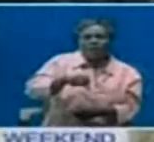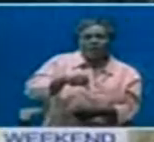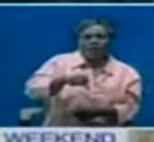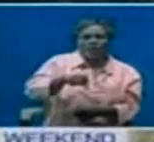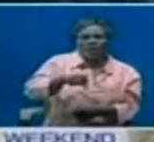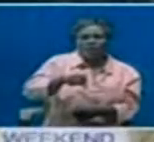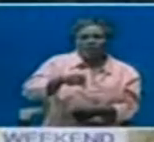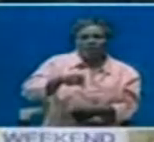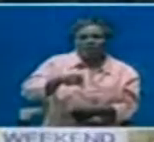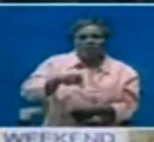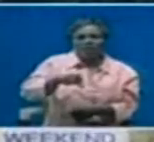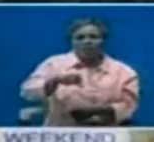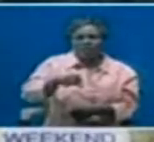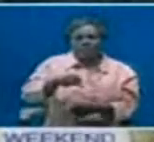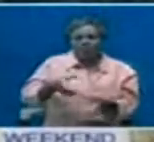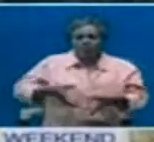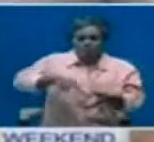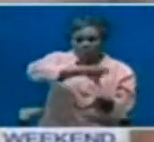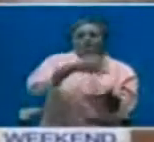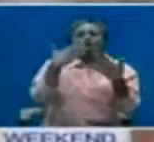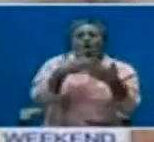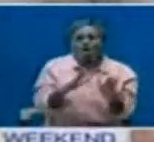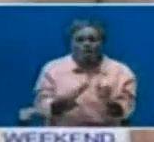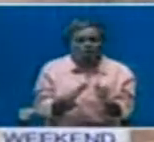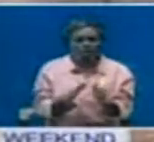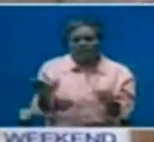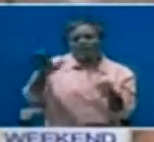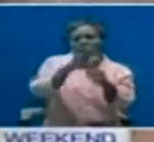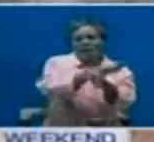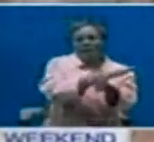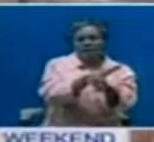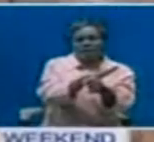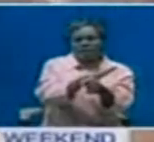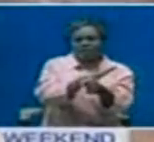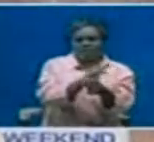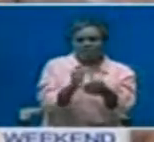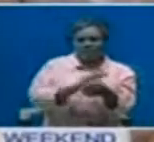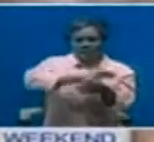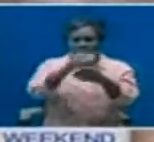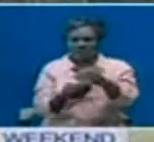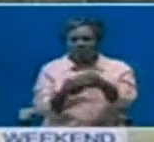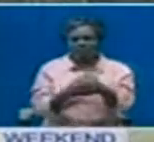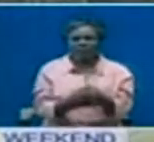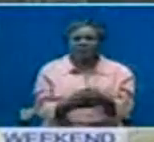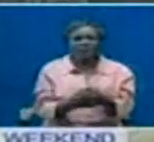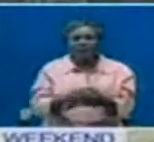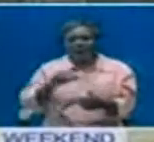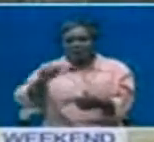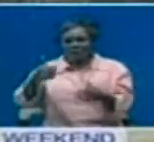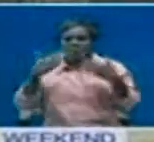Alafu sasa, inaenda yote. Alafu wanafunika. Wanafinya kufunika. Ili